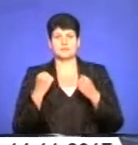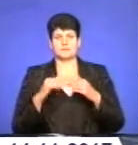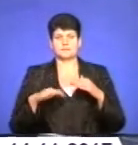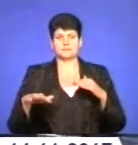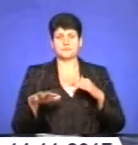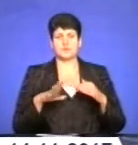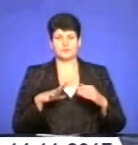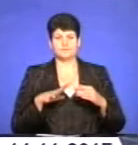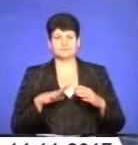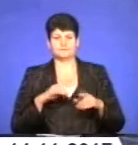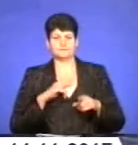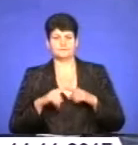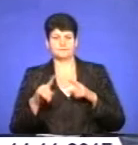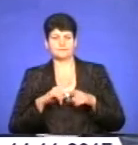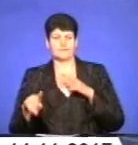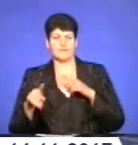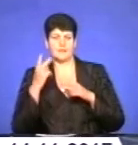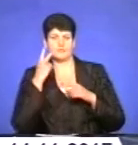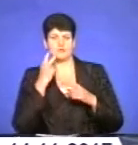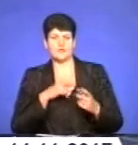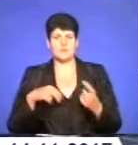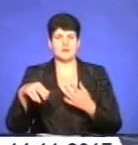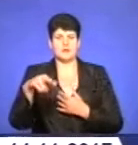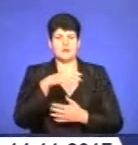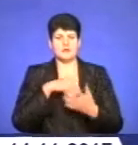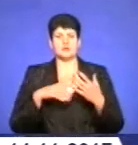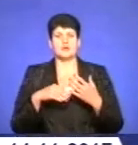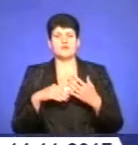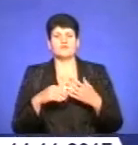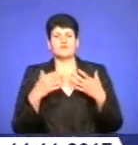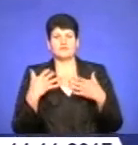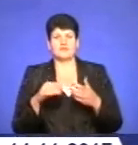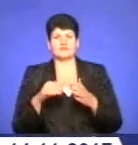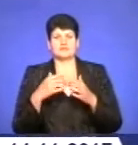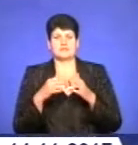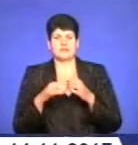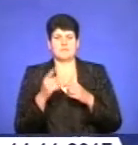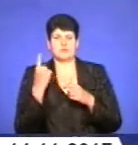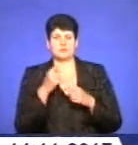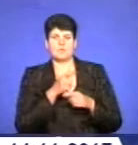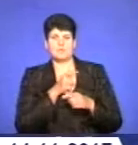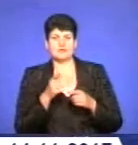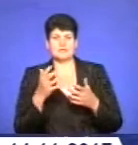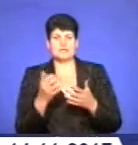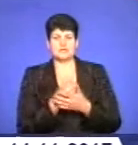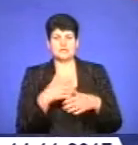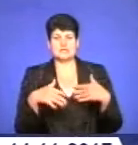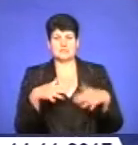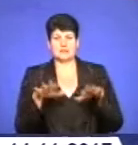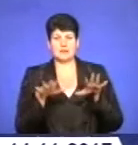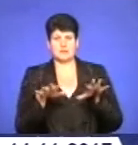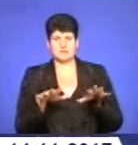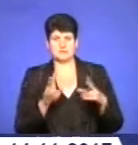проходила динамічно, з постійними переміщеннями та наступальними діями. Уже всередині першого періоду, знайшовши слабке місце у